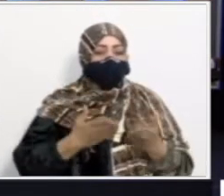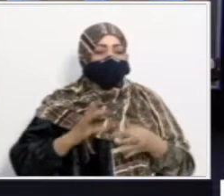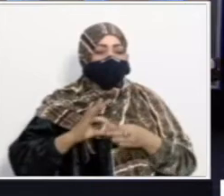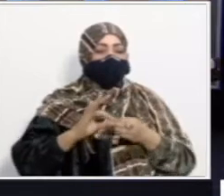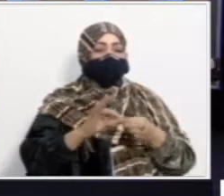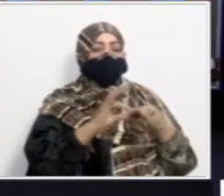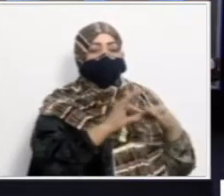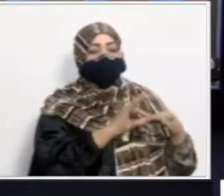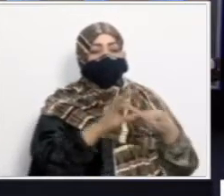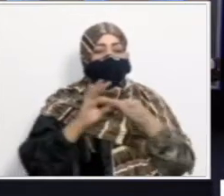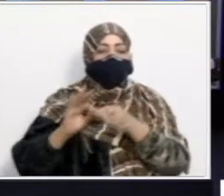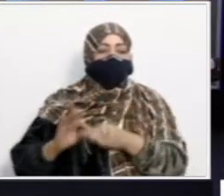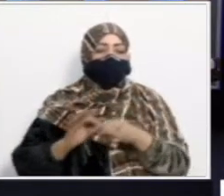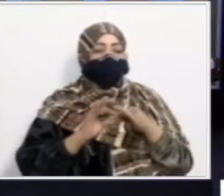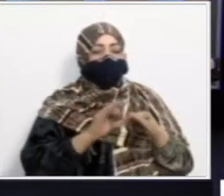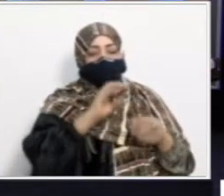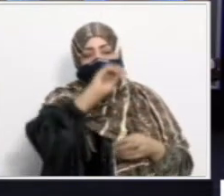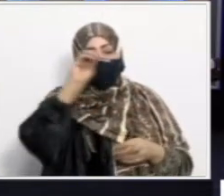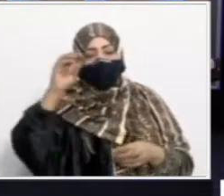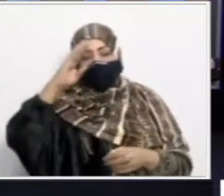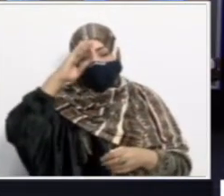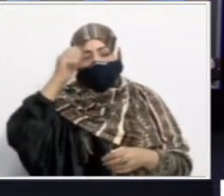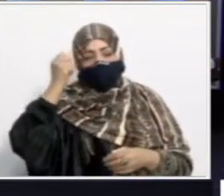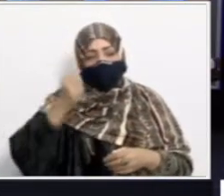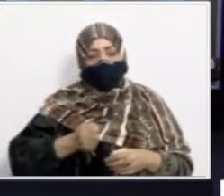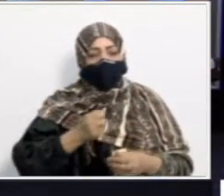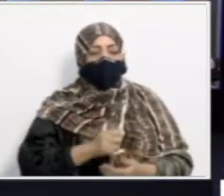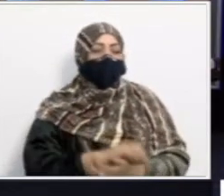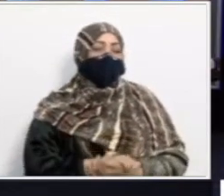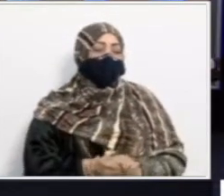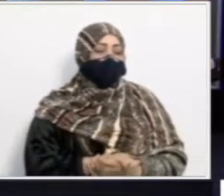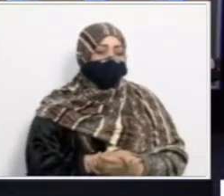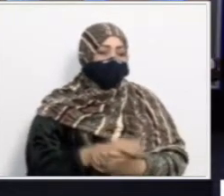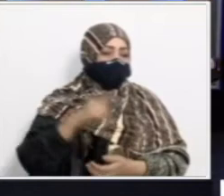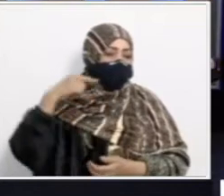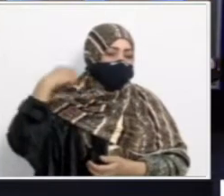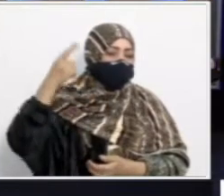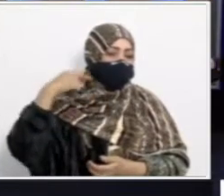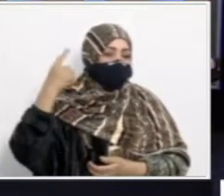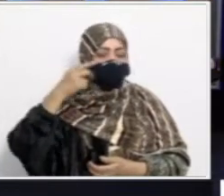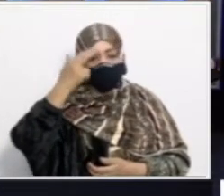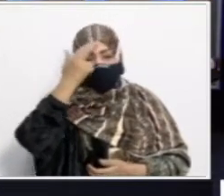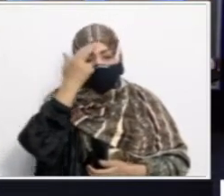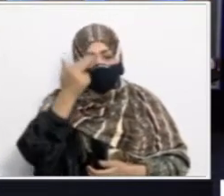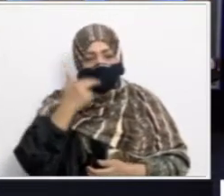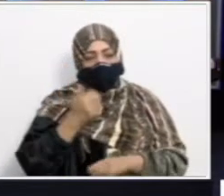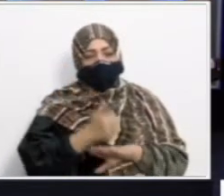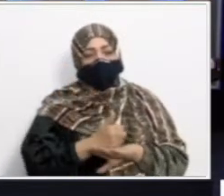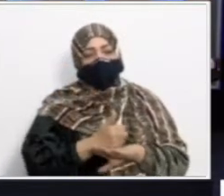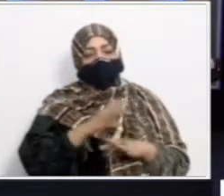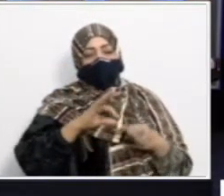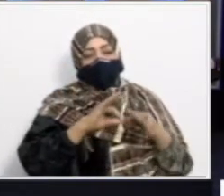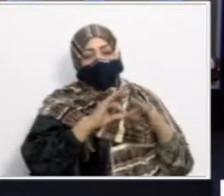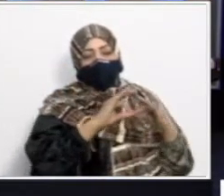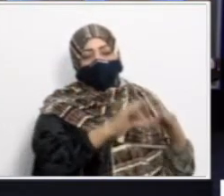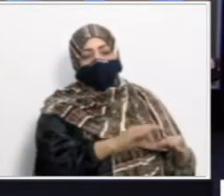الله الرؤية خبتي نبي نوصلها لي رئيس الدولة أنا الدواء قلت لها منقول على أنا يا أبوي قالي واضح يا أخ